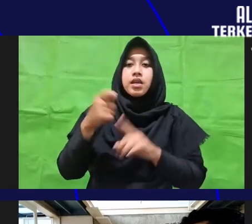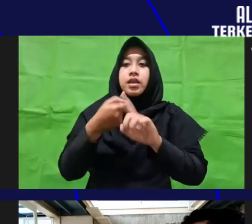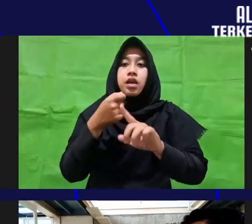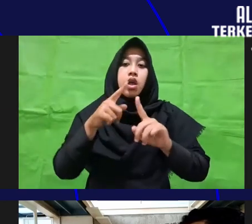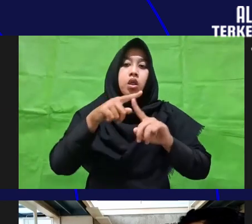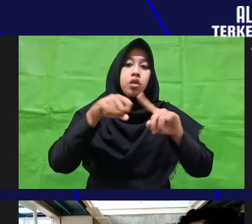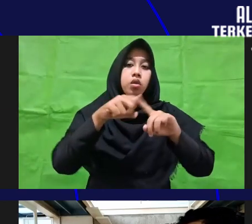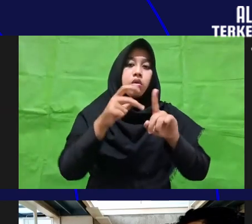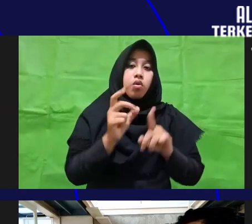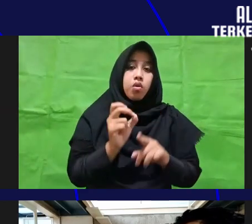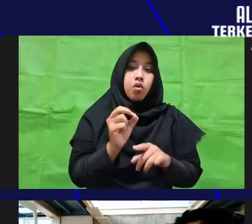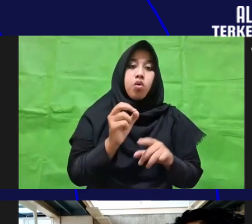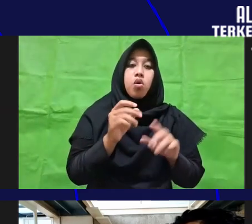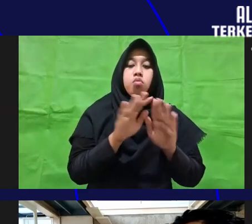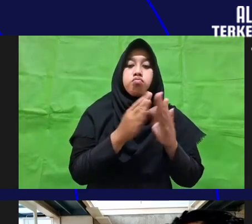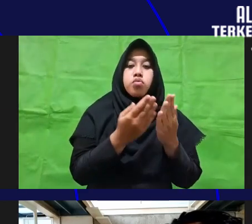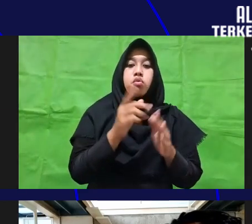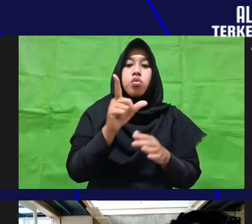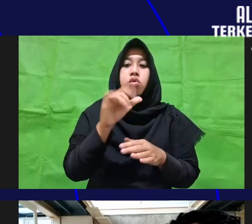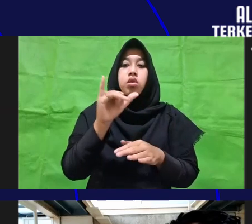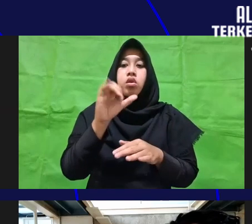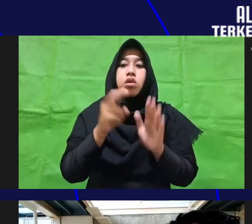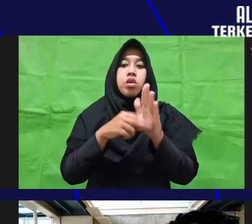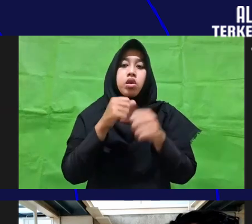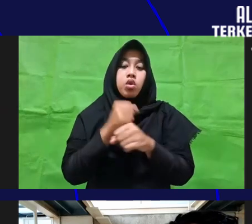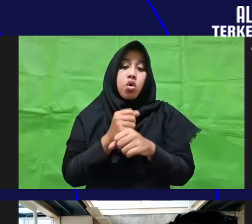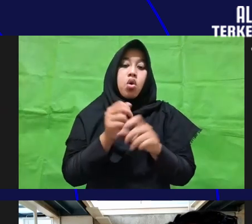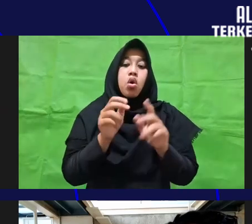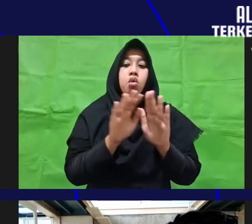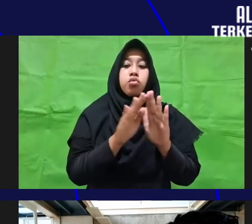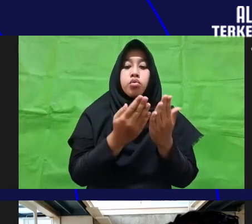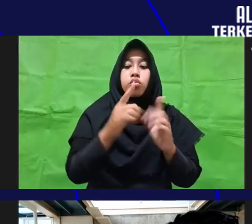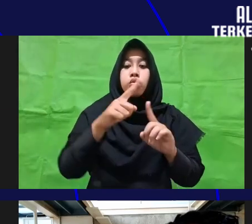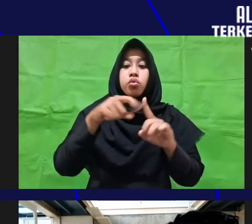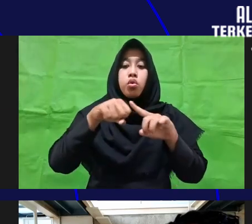buku Lyong, yang merupakan toko buku di Semarang, gitu, yang